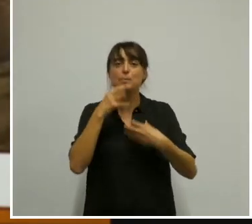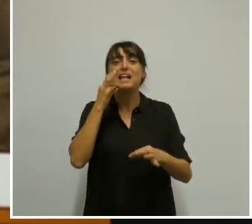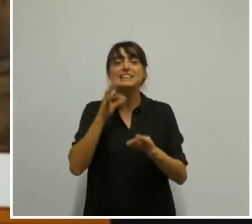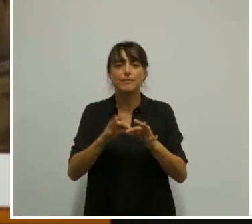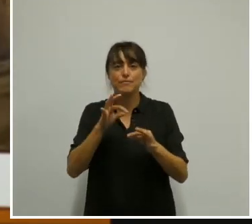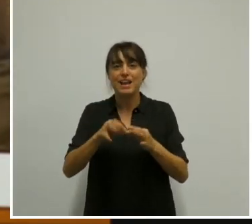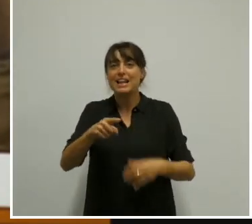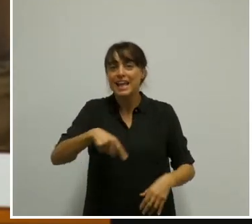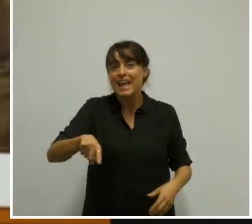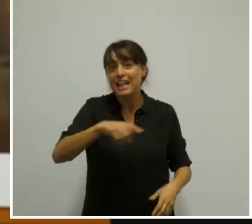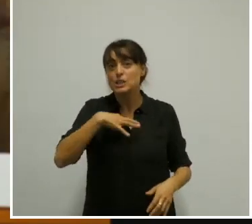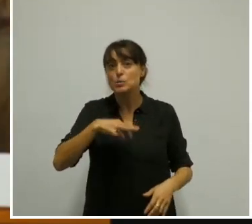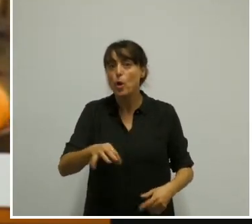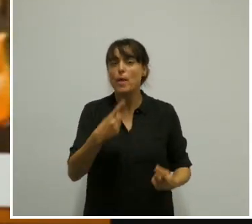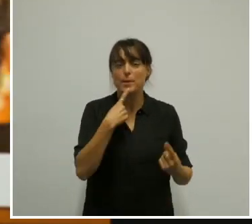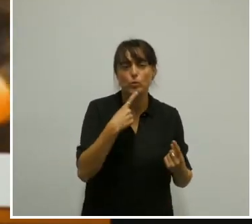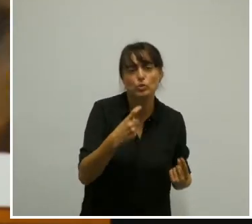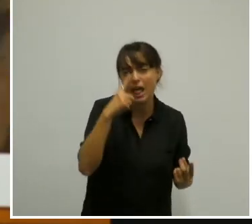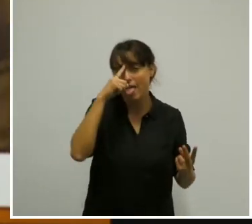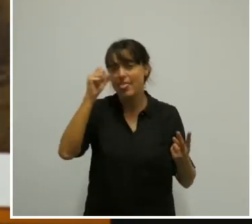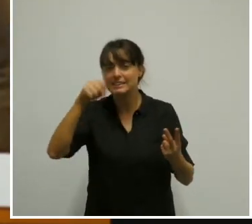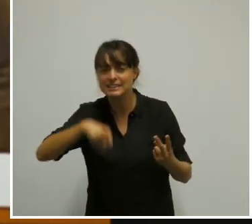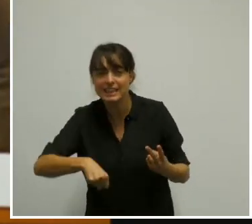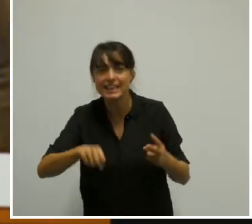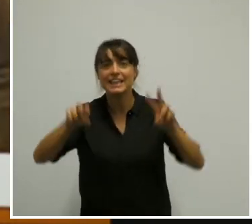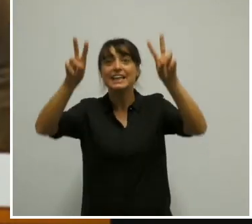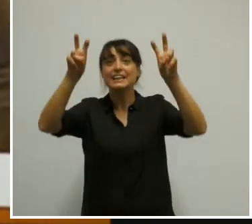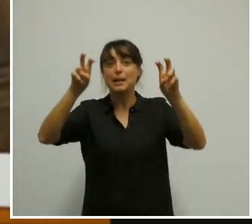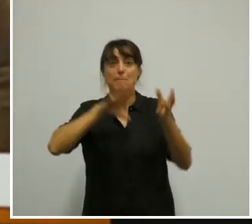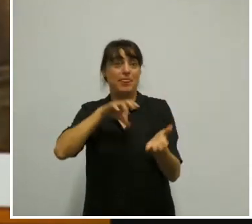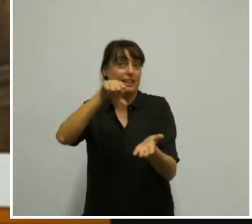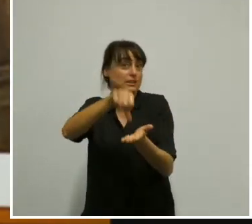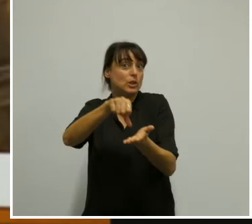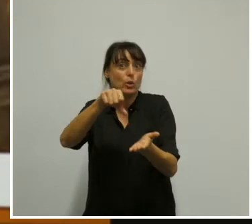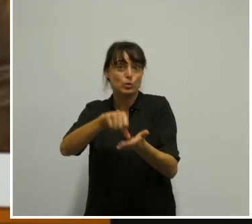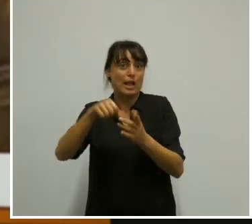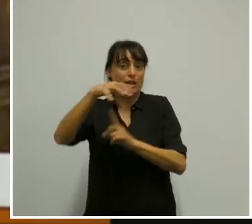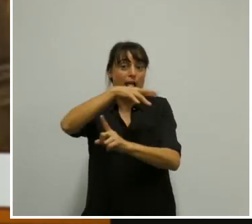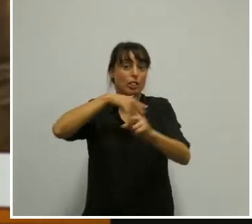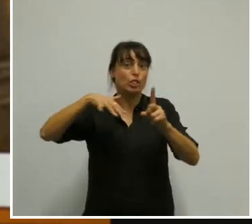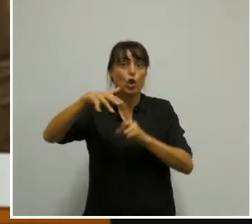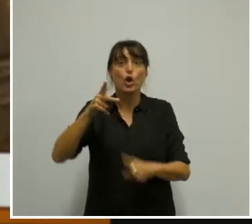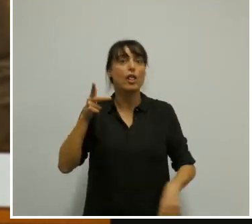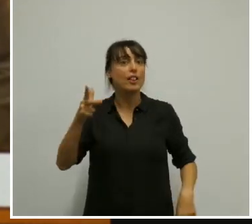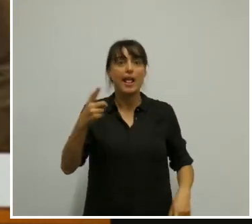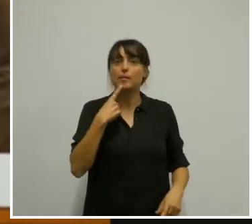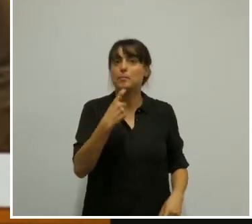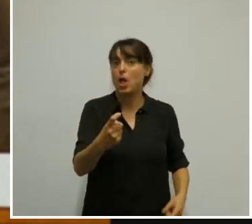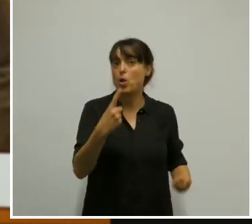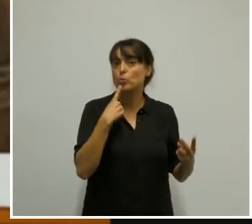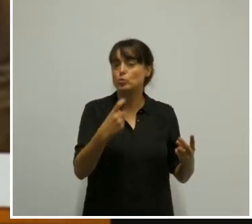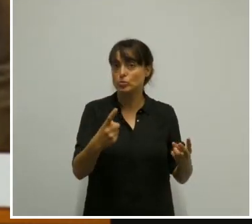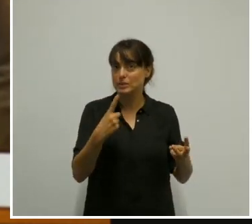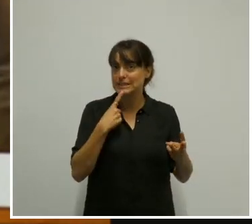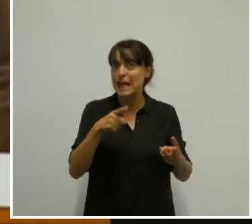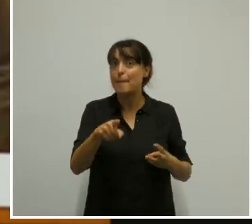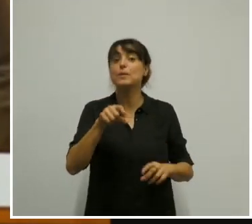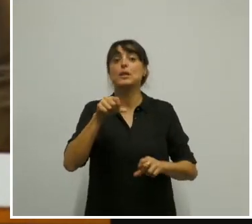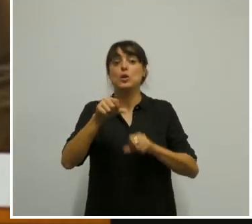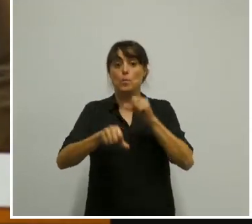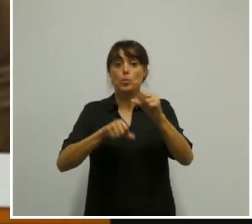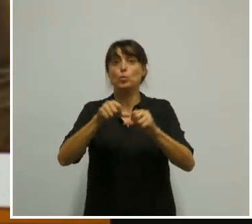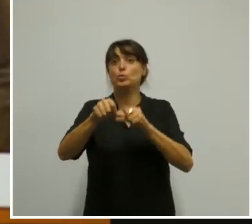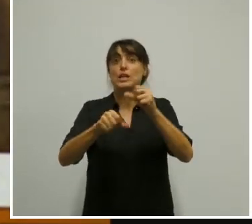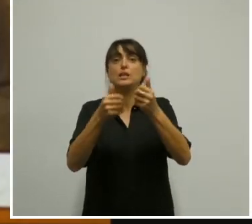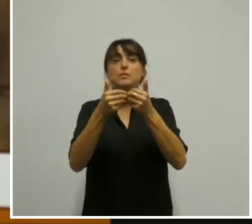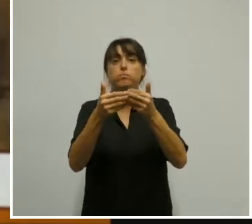decidir i preguntar sobre temes de la ciutat i del seu entorn. Llavors, hem engegat aquest procés perquè totes